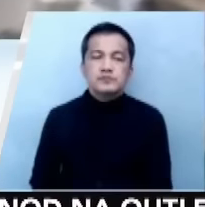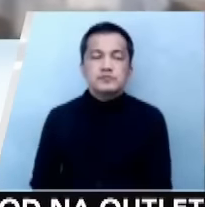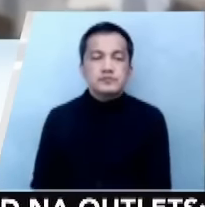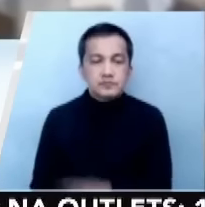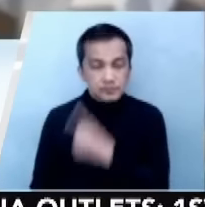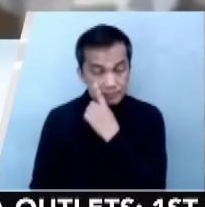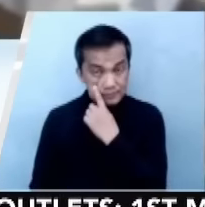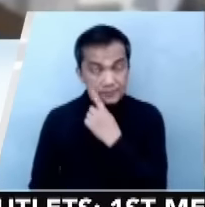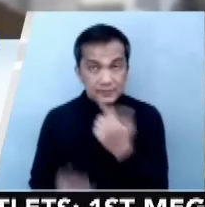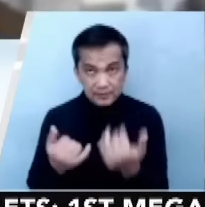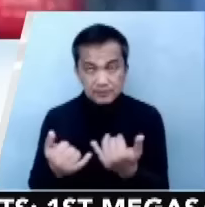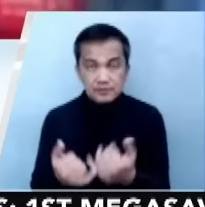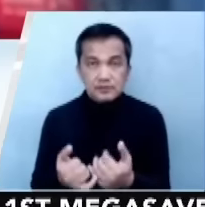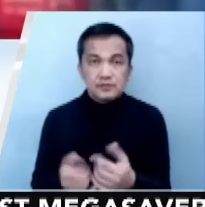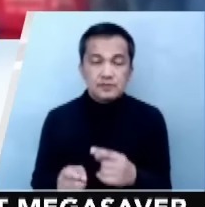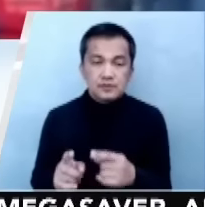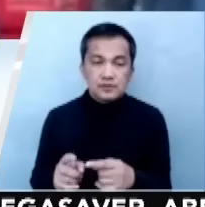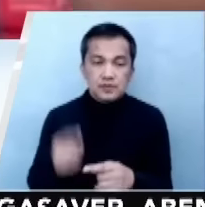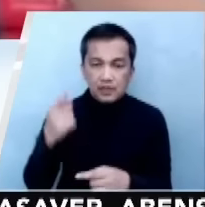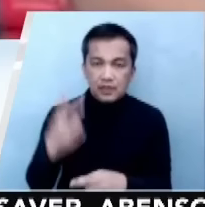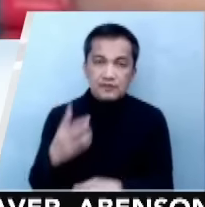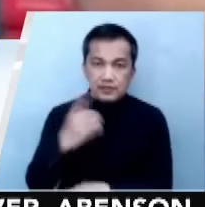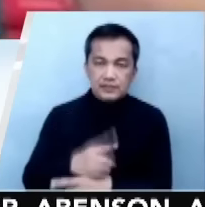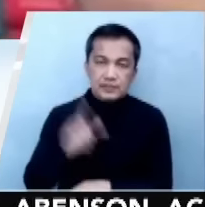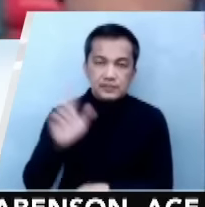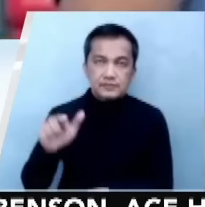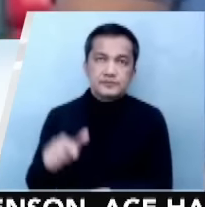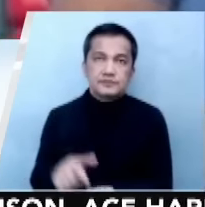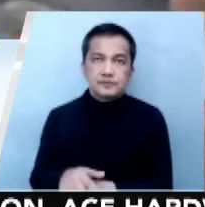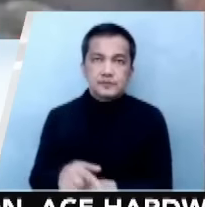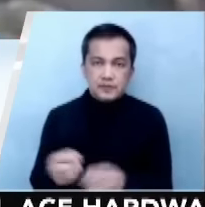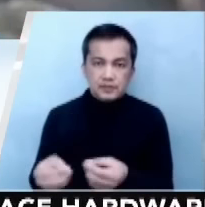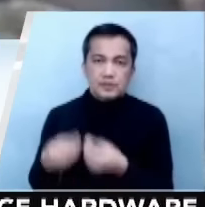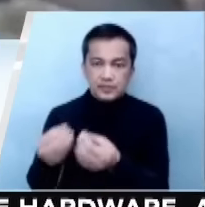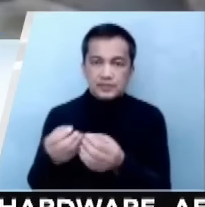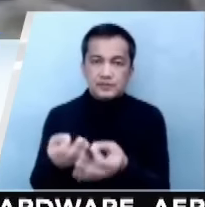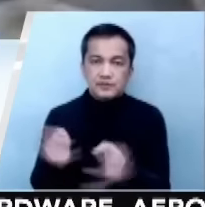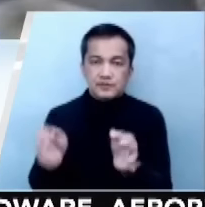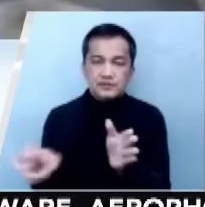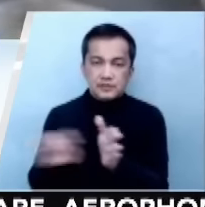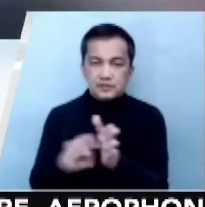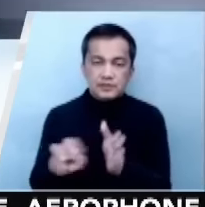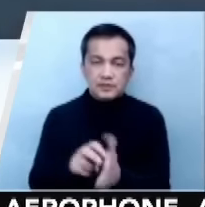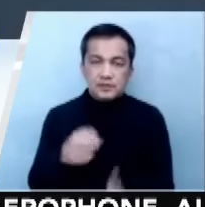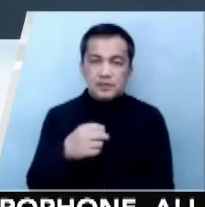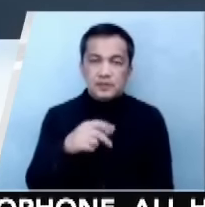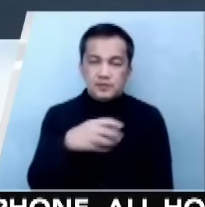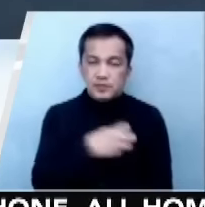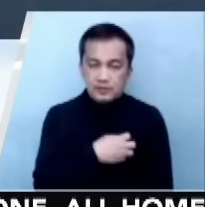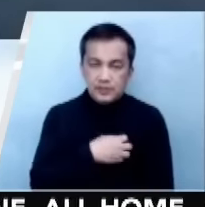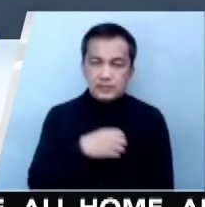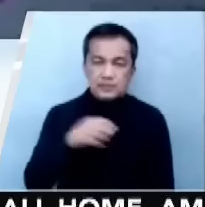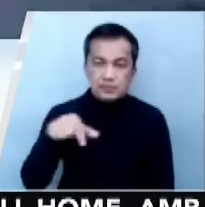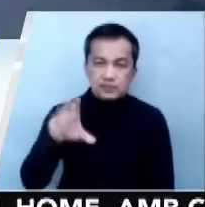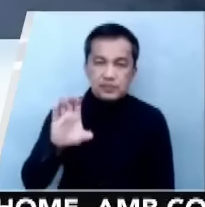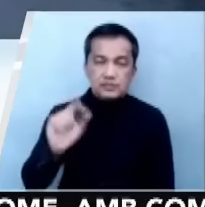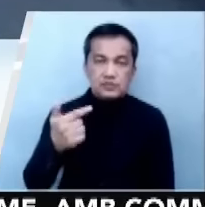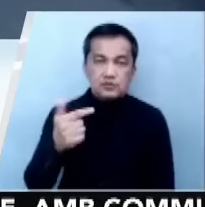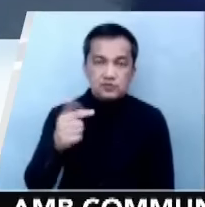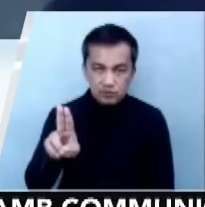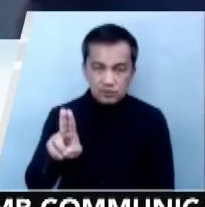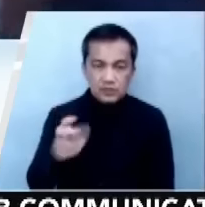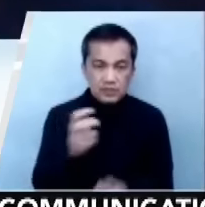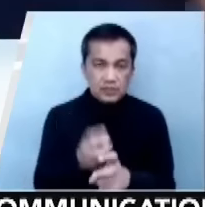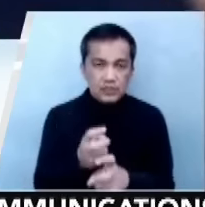nga eh. Update na lang mamaya. Nagbigay naman ng libreng sakay ang Philippine National Police at Quezon City LGU. Pahirapan din sa pagsakay ang